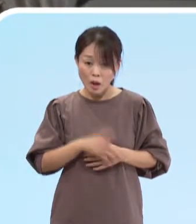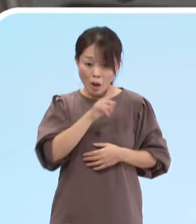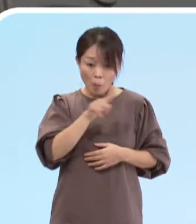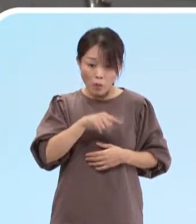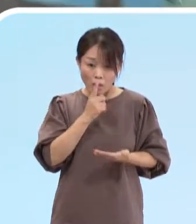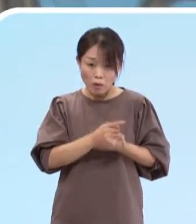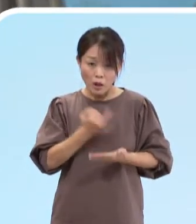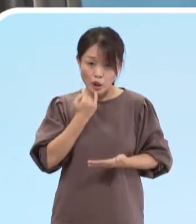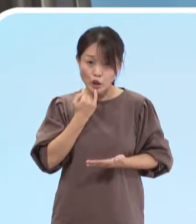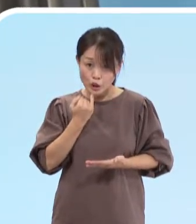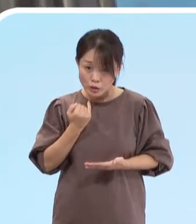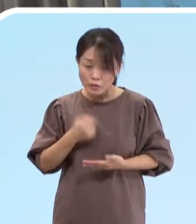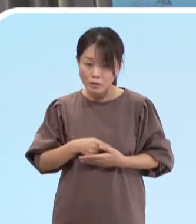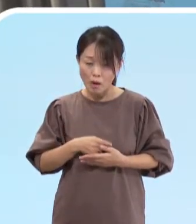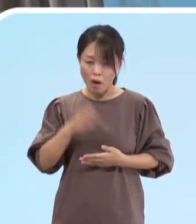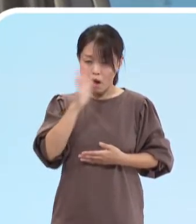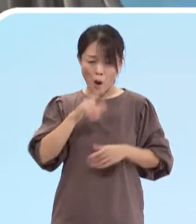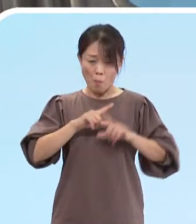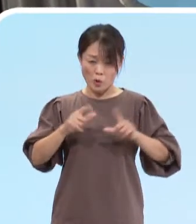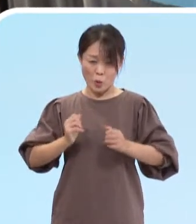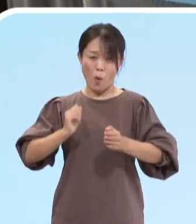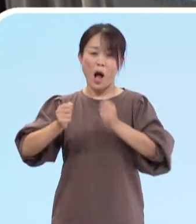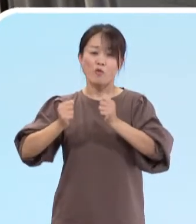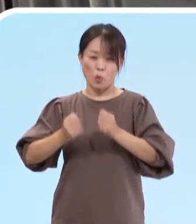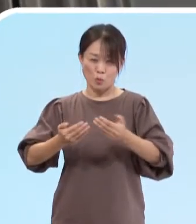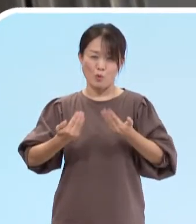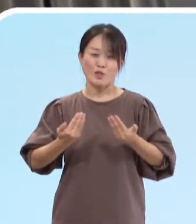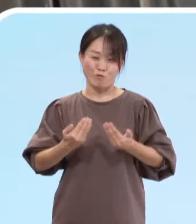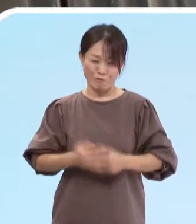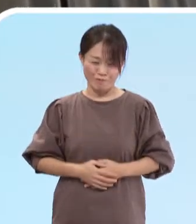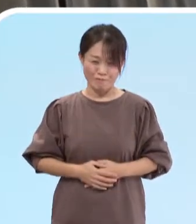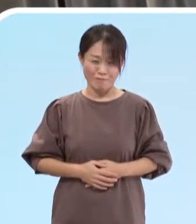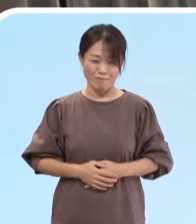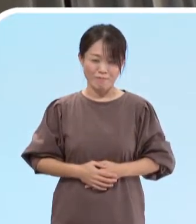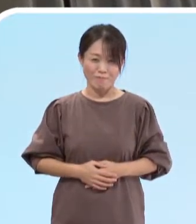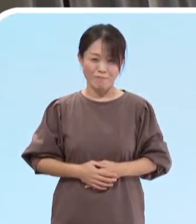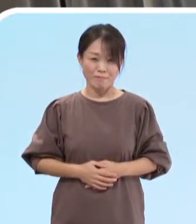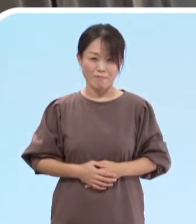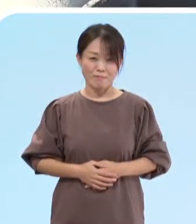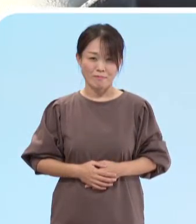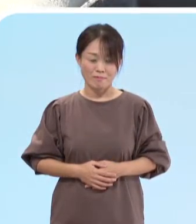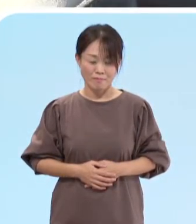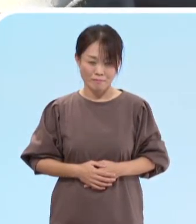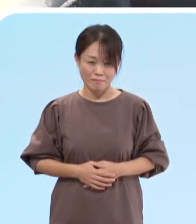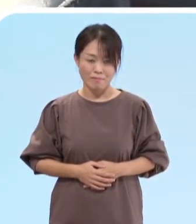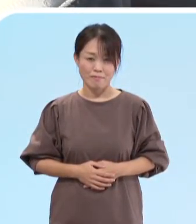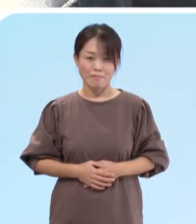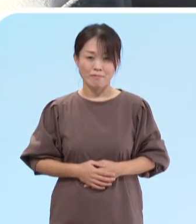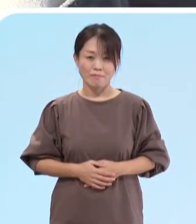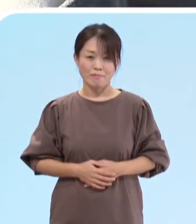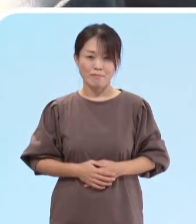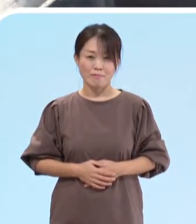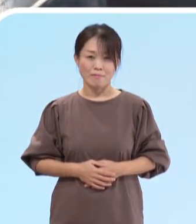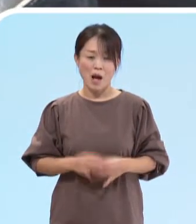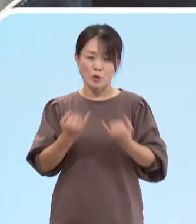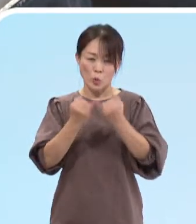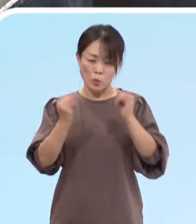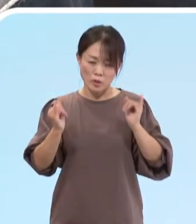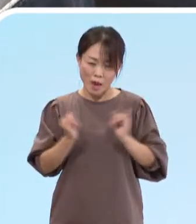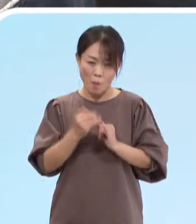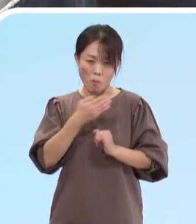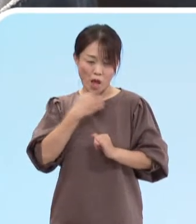え、じゃあこれだけ動かしてただけ。 そうです、これを引っ張ってた。 もちろんハンドルを動かすのです 男性のやる勇ましさもあり